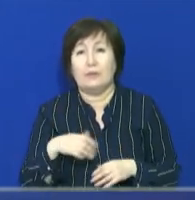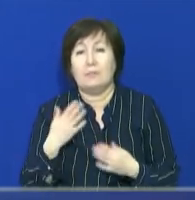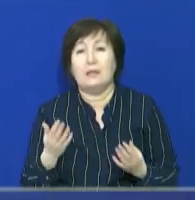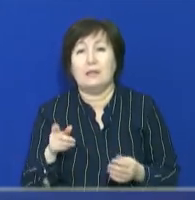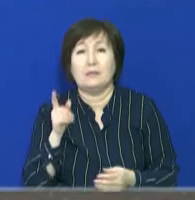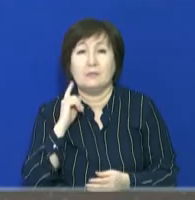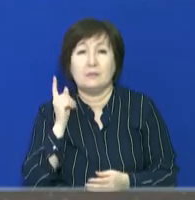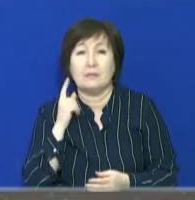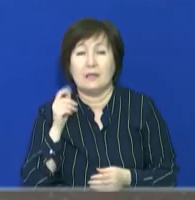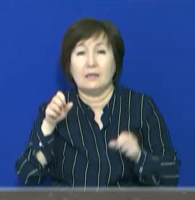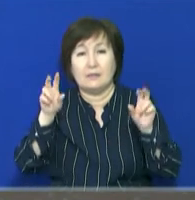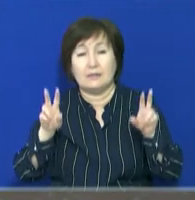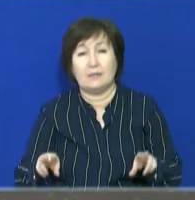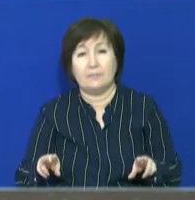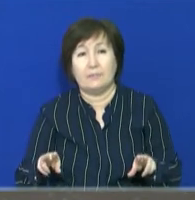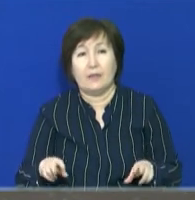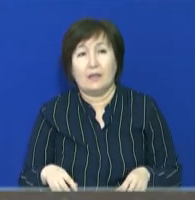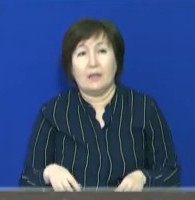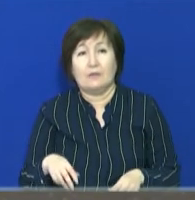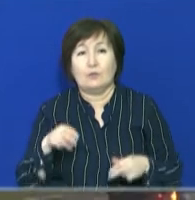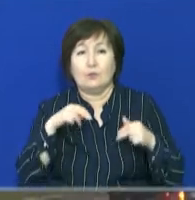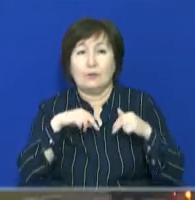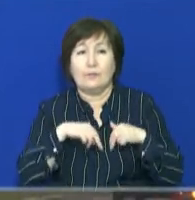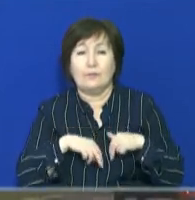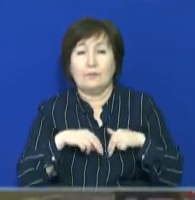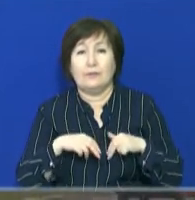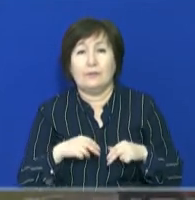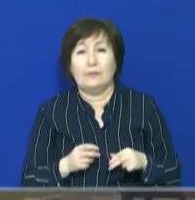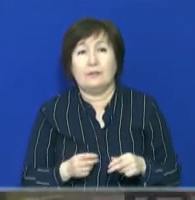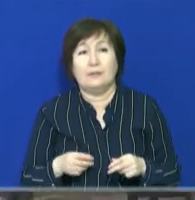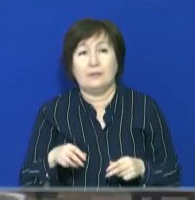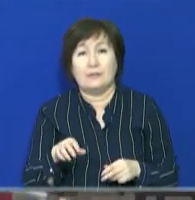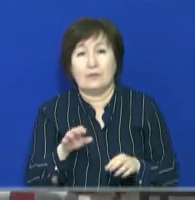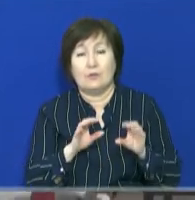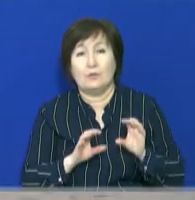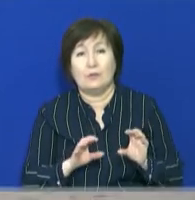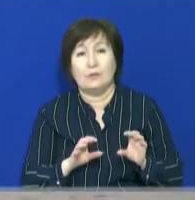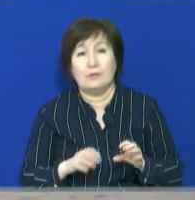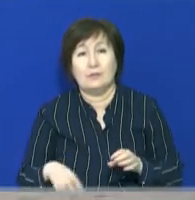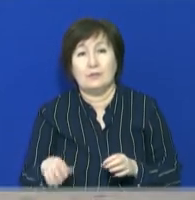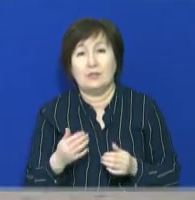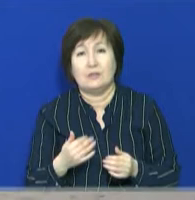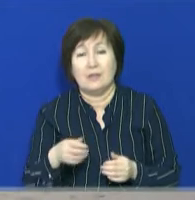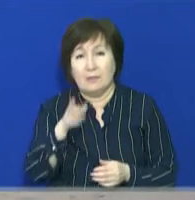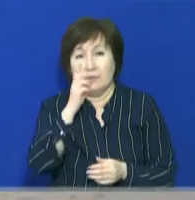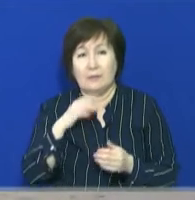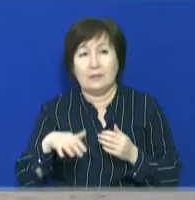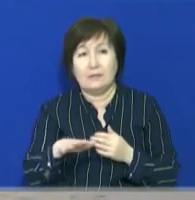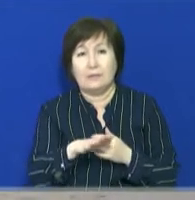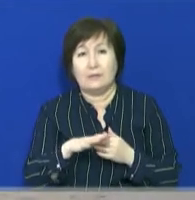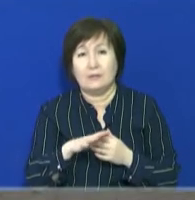мамандары. Еңбек күші басым өңірлерден ерікті түрде қоныстандыру еңбек мемлекеттік бағдарламасының үшінші бағыты.